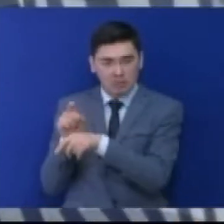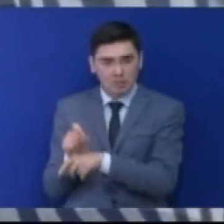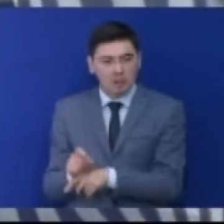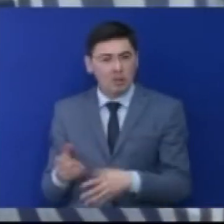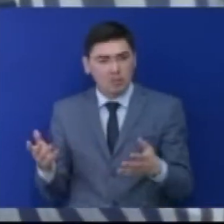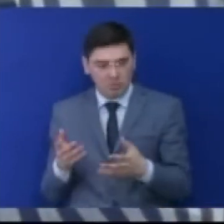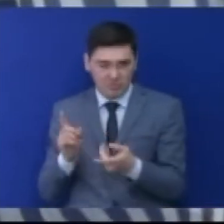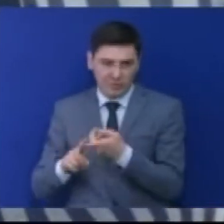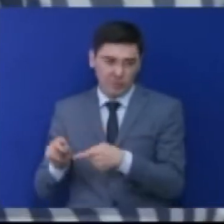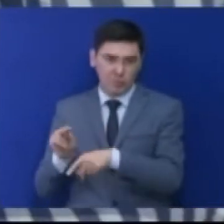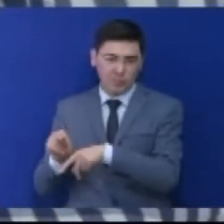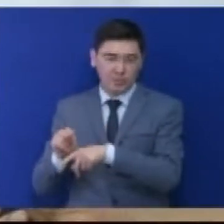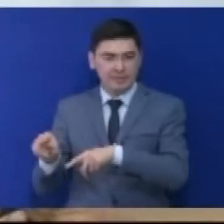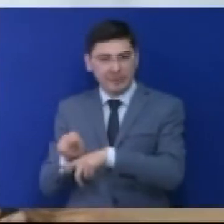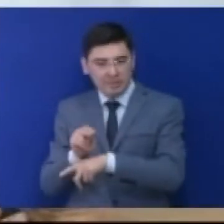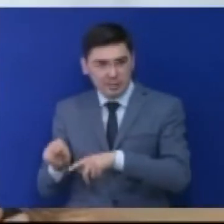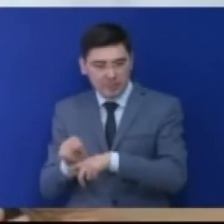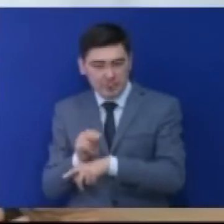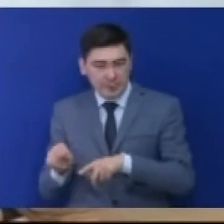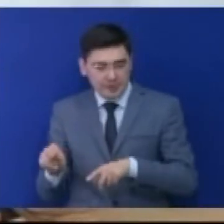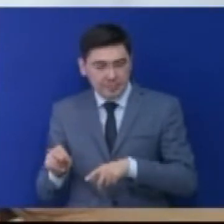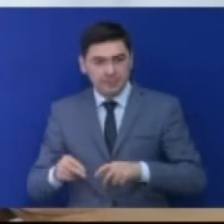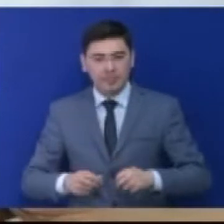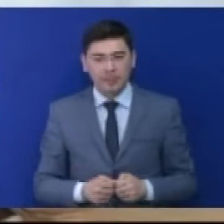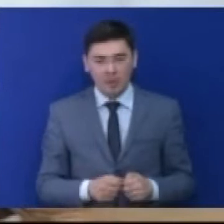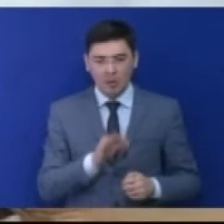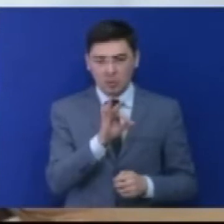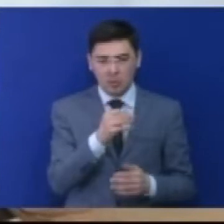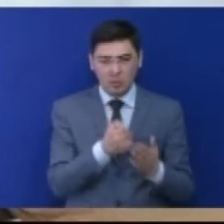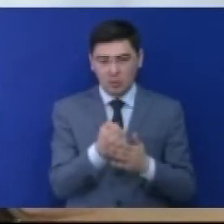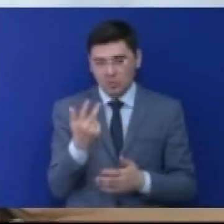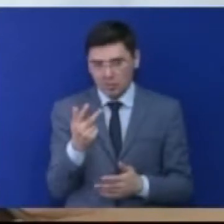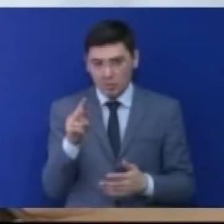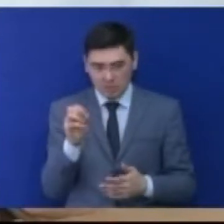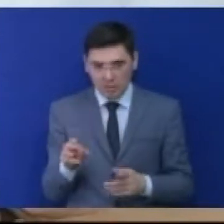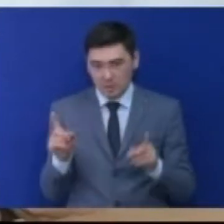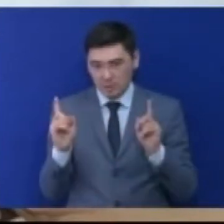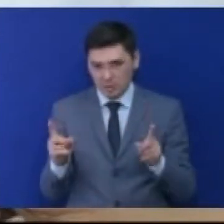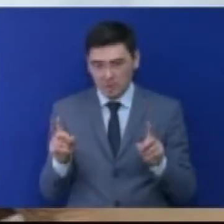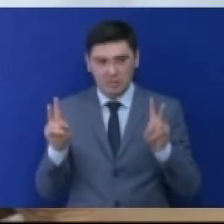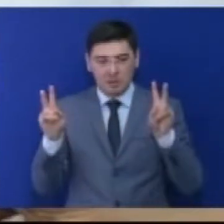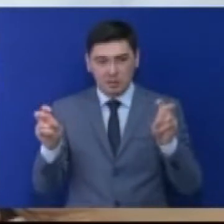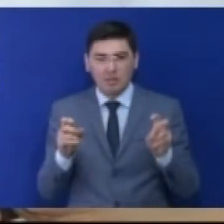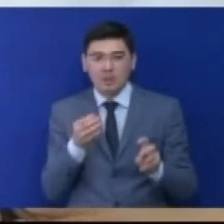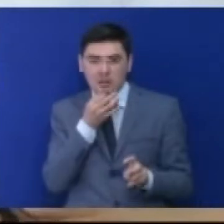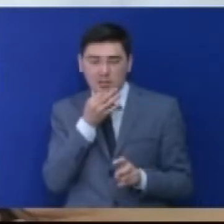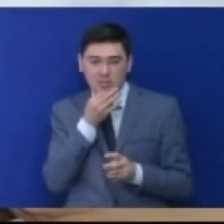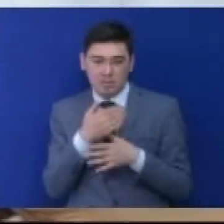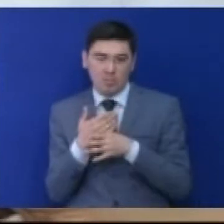этого ребенка. Диагностику для детей от 0 до 3 мы называем это службой ранней